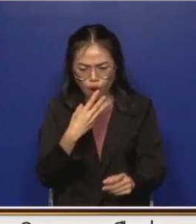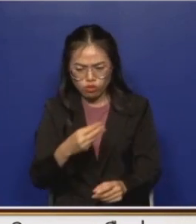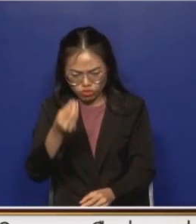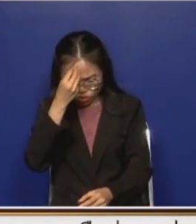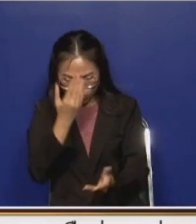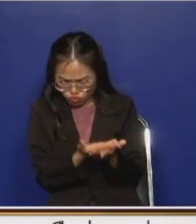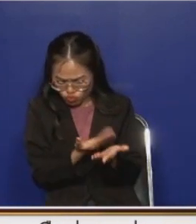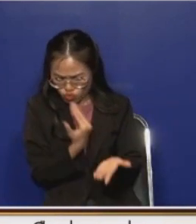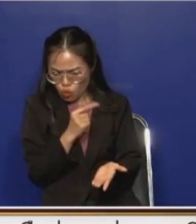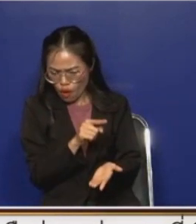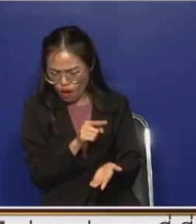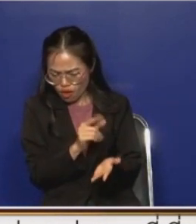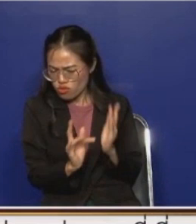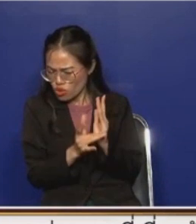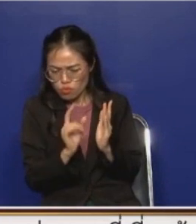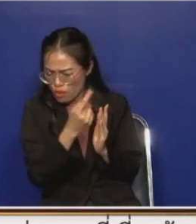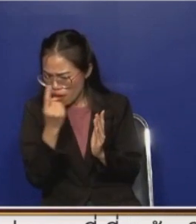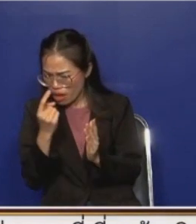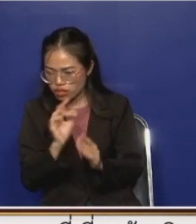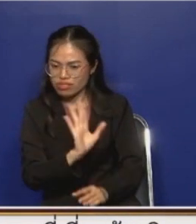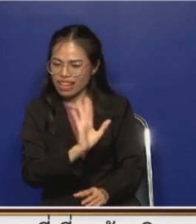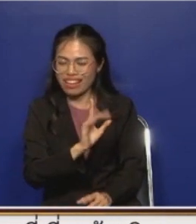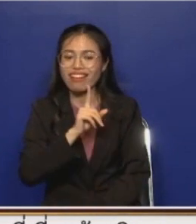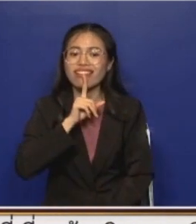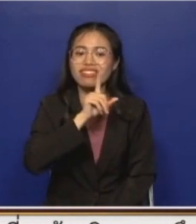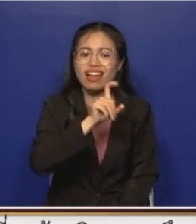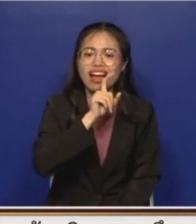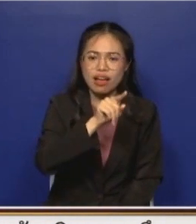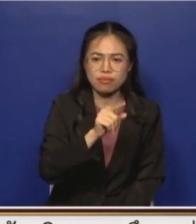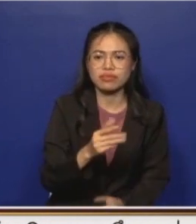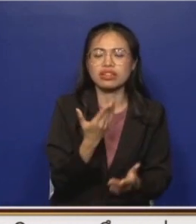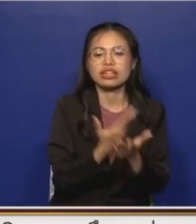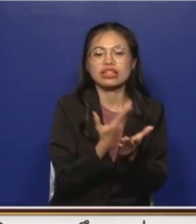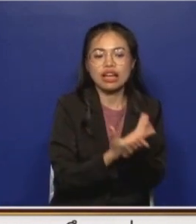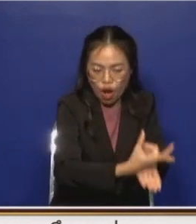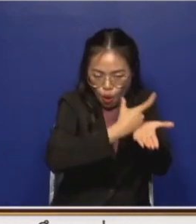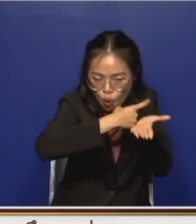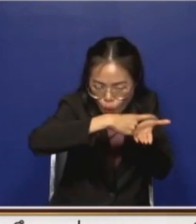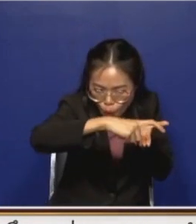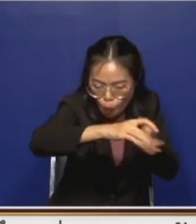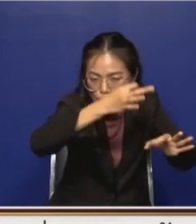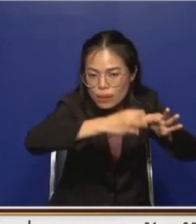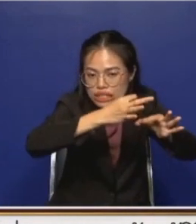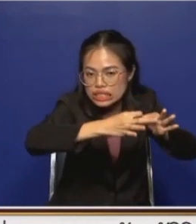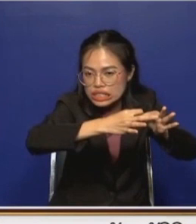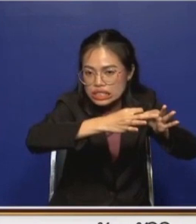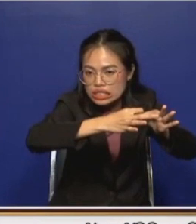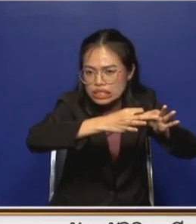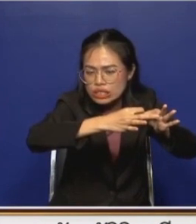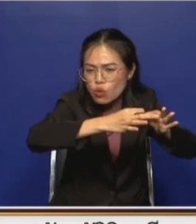ไงฮะหลายคนพูดว่าไงตอบกลับหรือว่าติดโควิดก็ดีกว่าอดตายอ่ะ